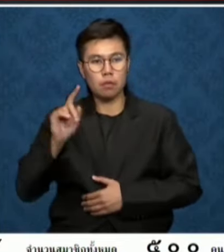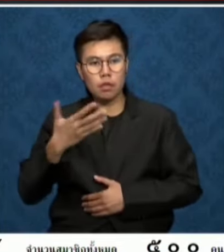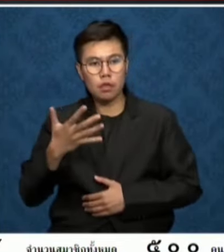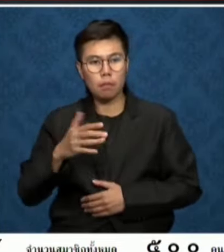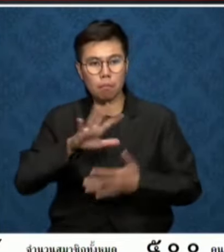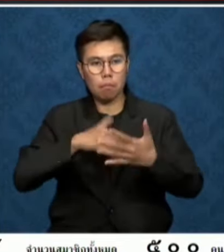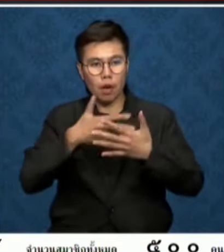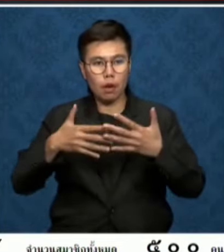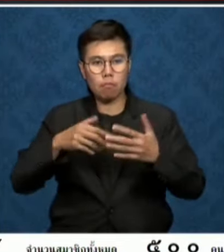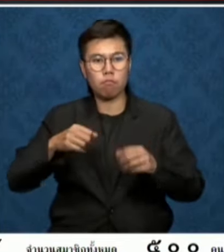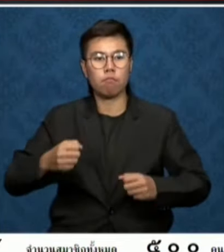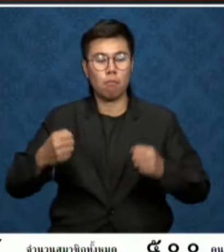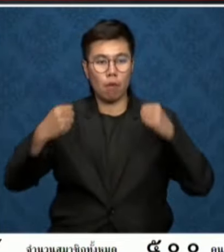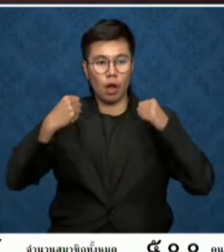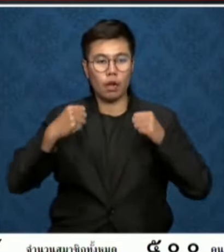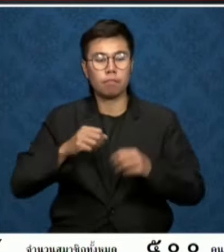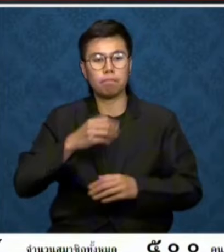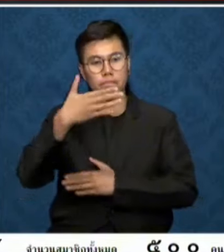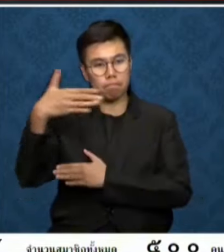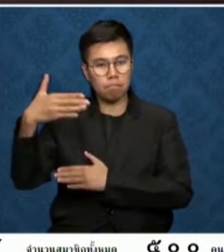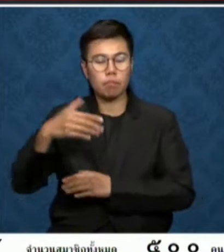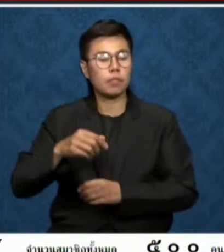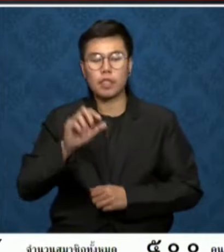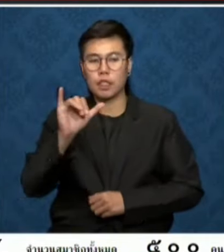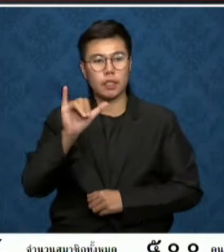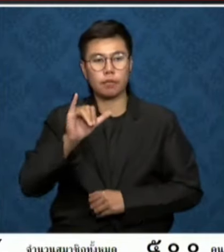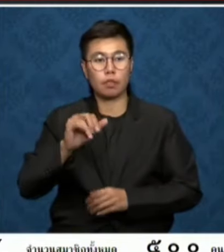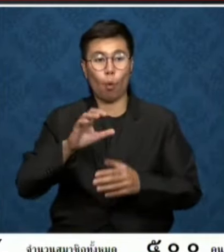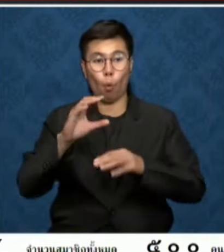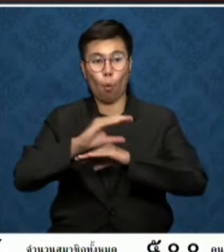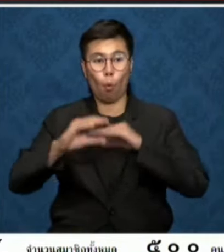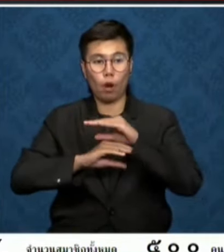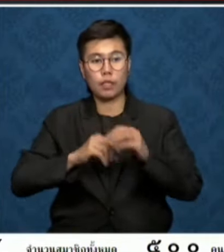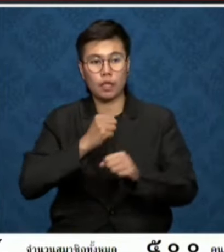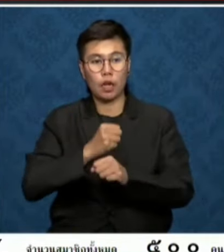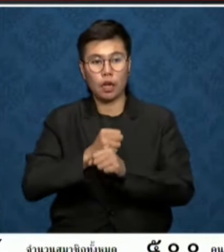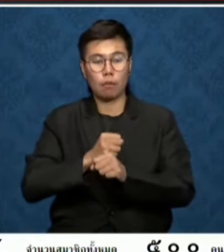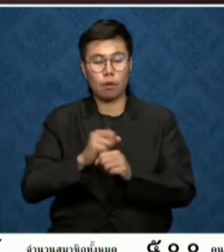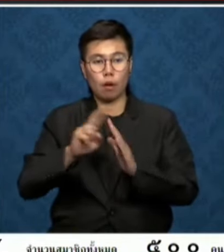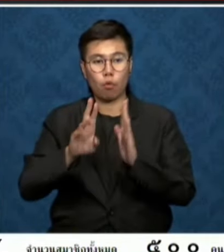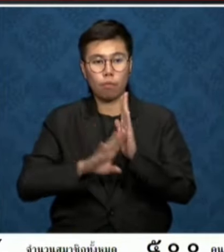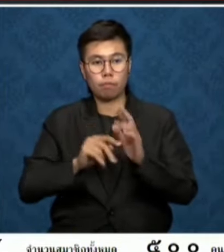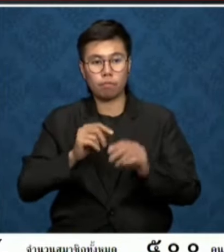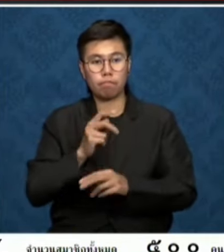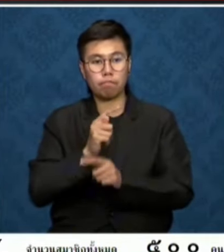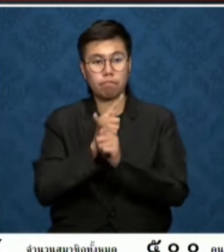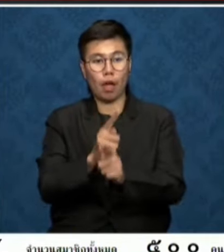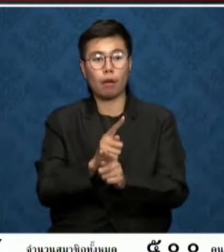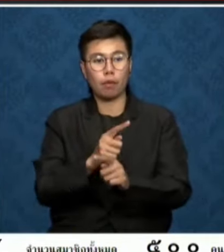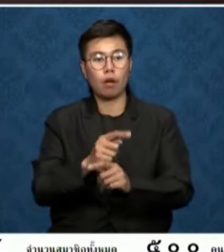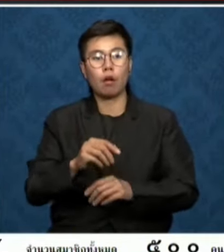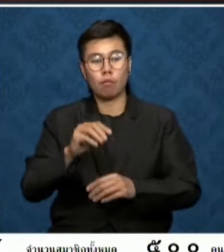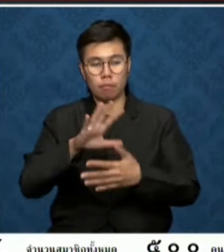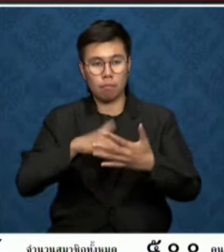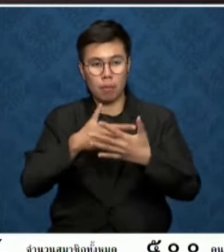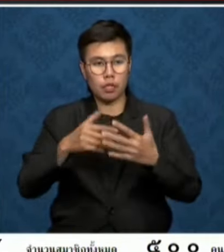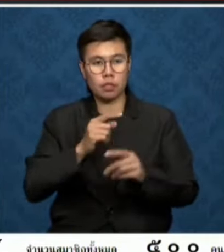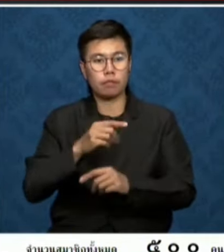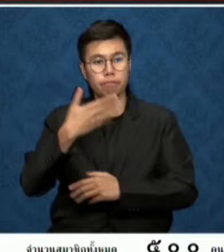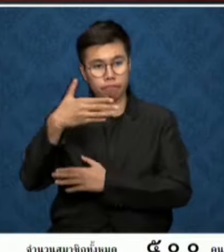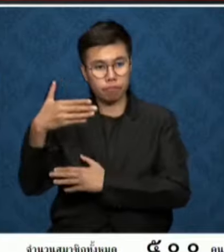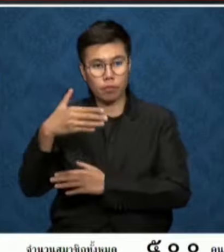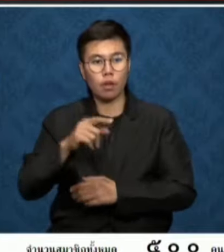พลังงานชาติได้ใช้นะคะแต่ในโครงการนี้ค่ะโครงการจัดทำระบบติดตามและประเมินผลตามแผนพลังงานชาติเนี่ยนะคะบ